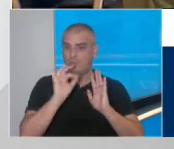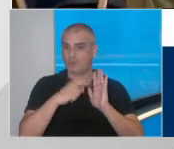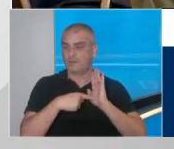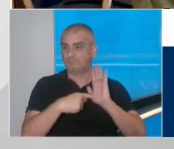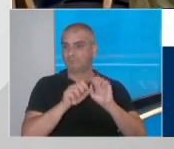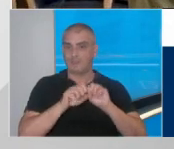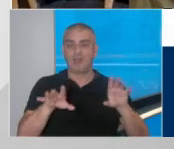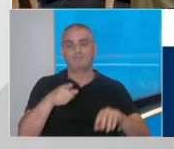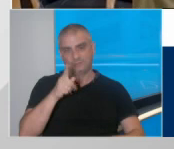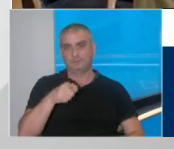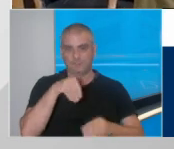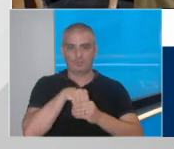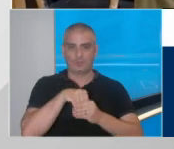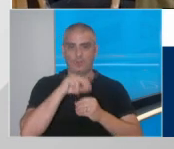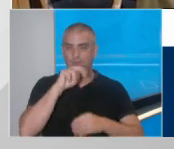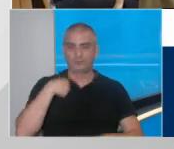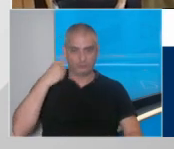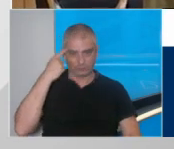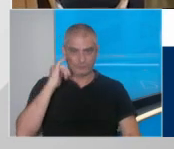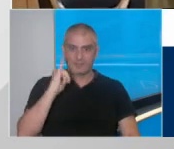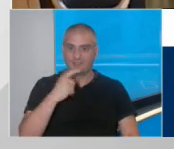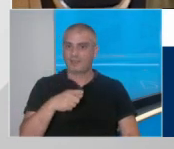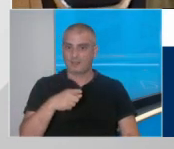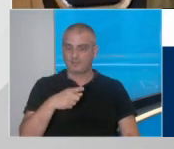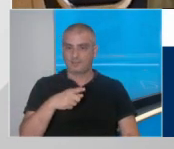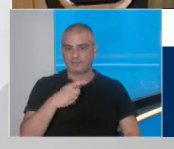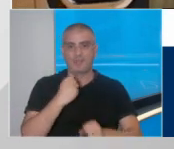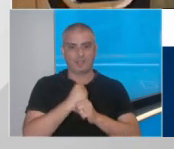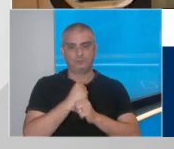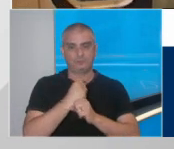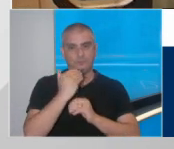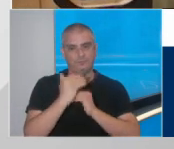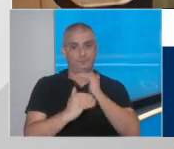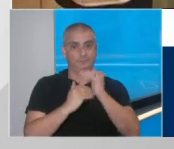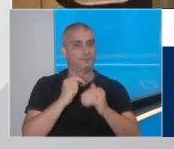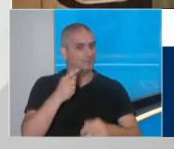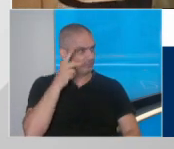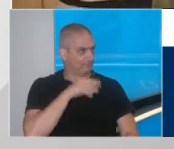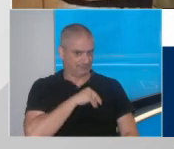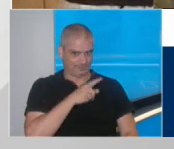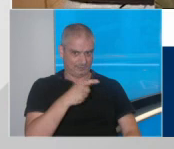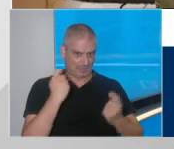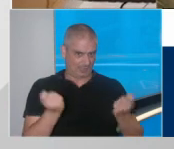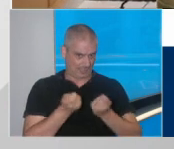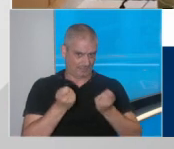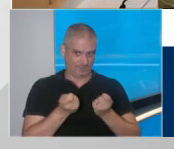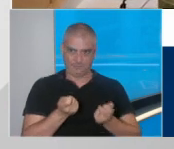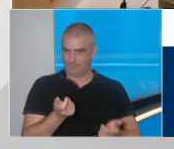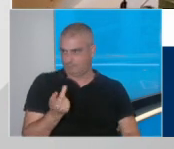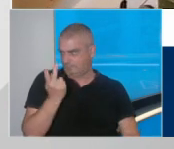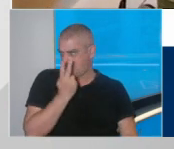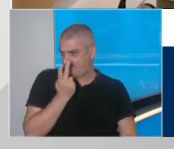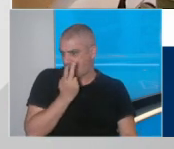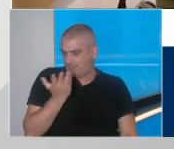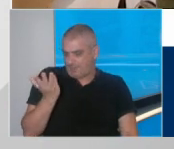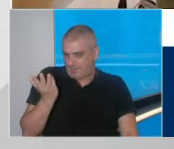להפיץ, גם זה חלק מהעניין. אני חושבת שפה בהחלט נעשה צעד אחד. את מסכימה אבל שמדובר מדי. בקמפיין, כן?